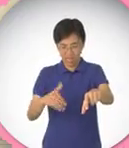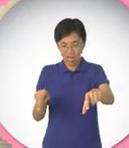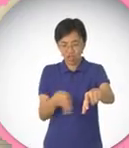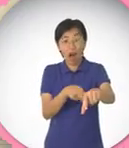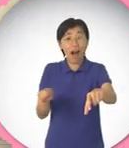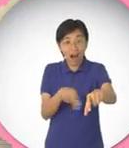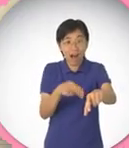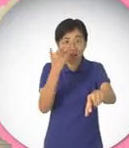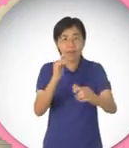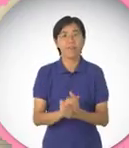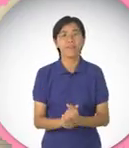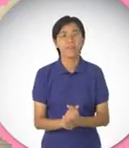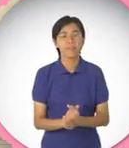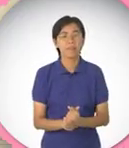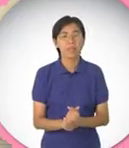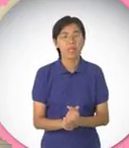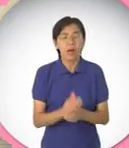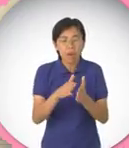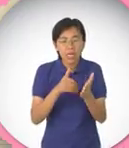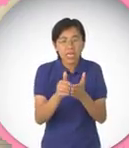ที่เราอบแล้วเนี่ยสีเขาจะเสมอกัน